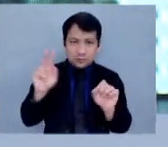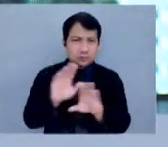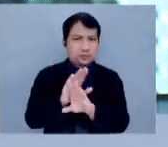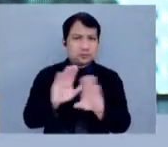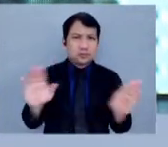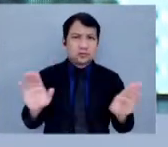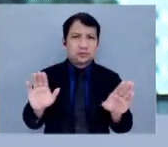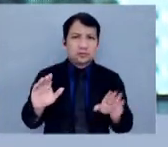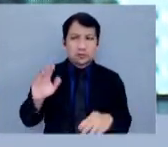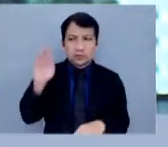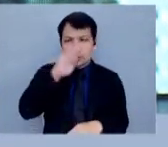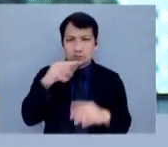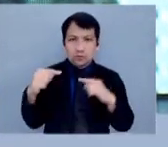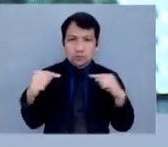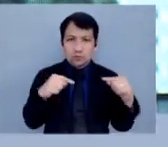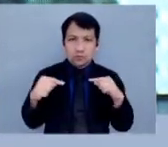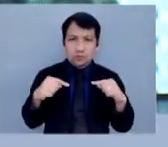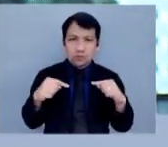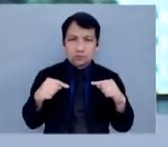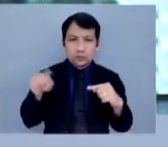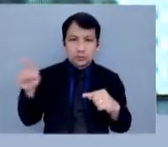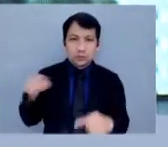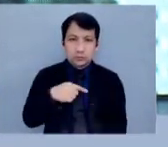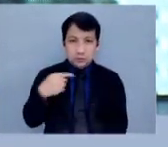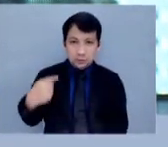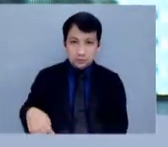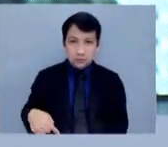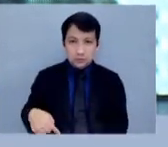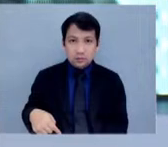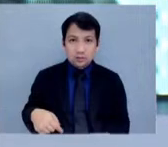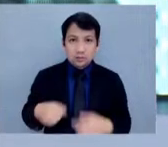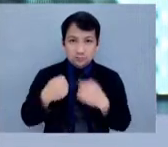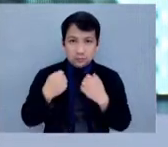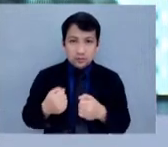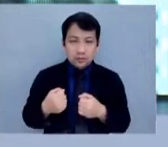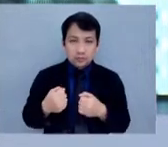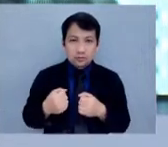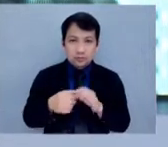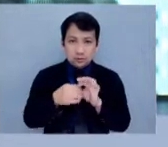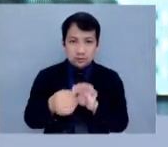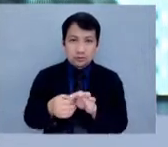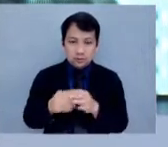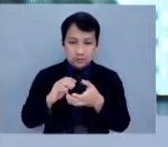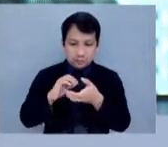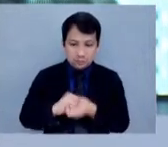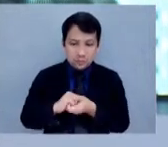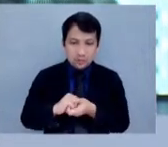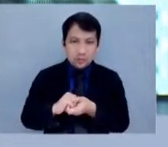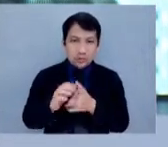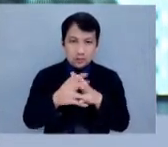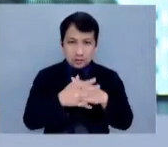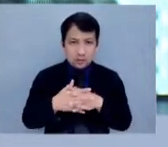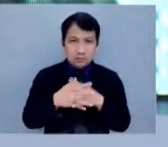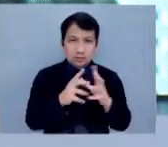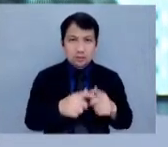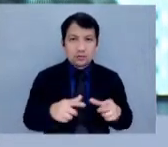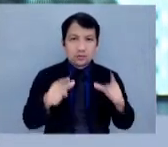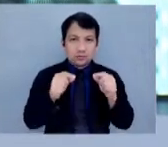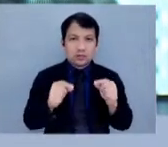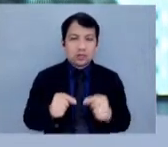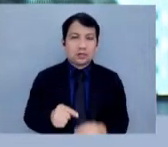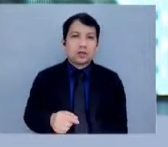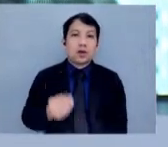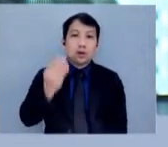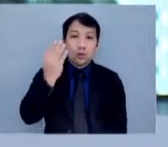ng away sa China porket pinatitibay ng Pilipinas ang ating alyansa sa Amerika at Japan. Yan ay sa gitna